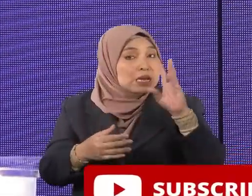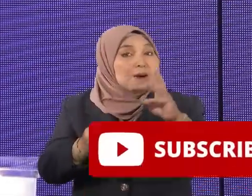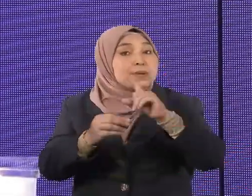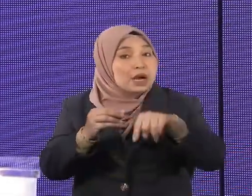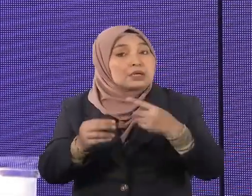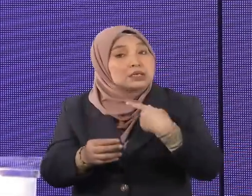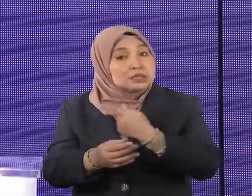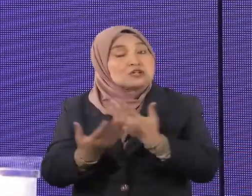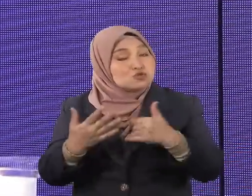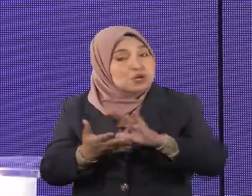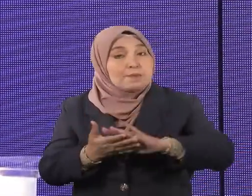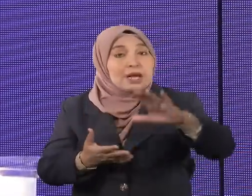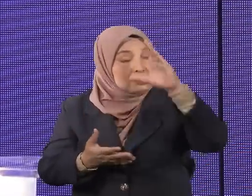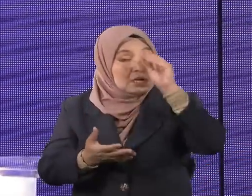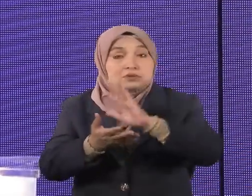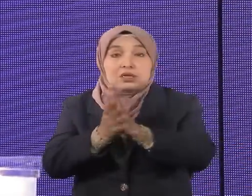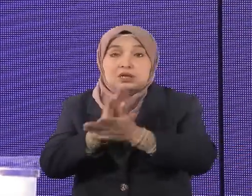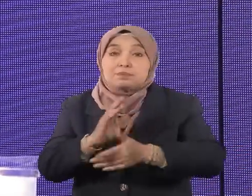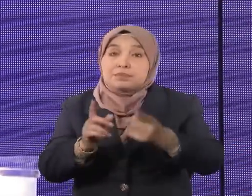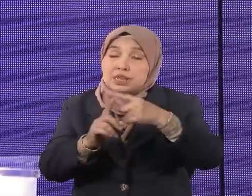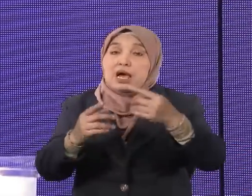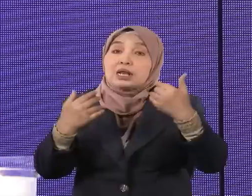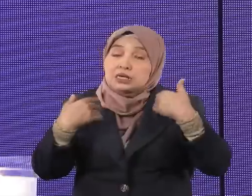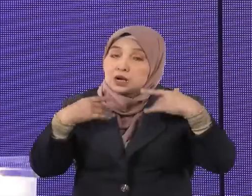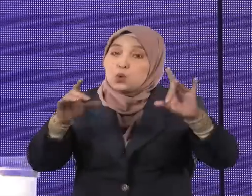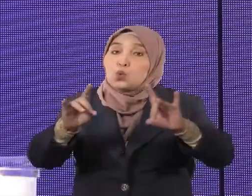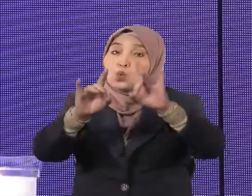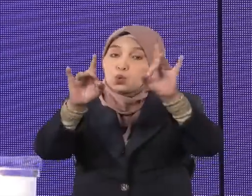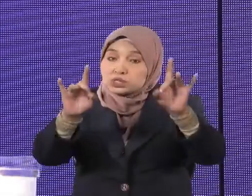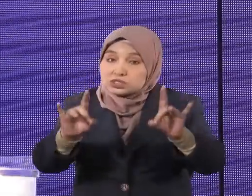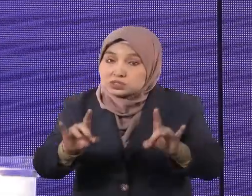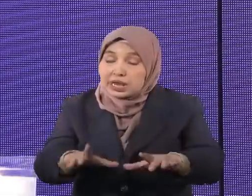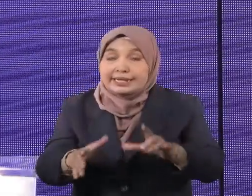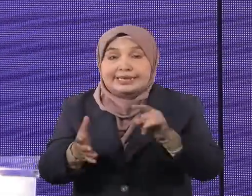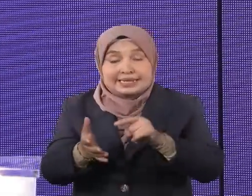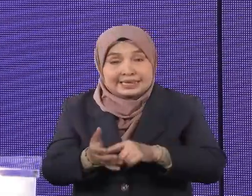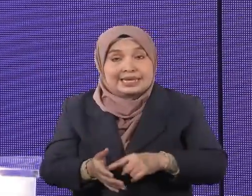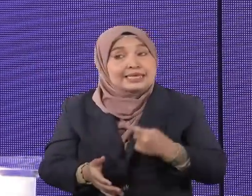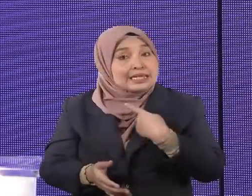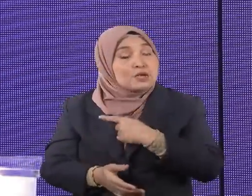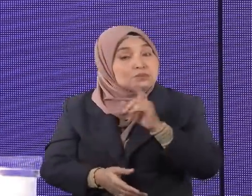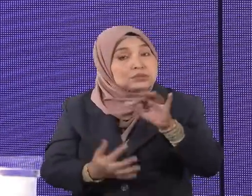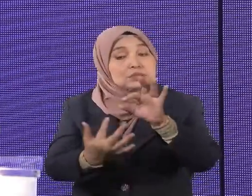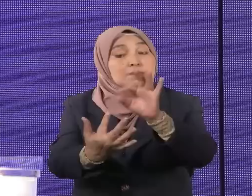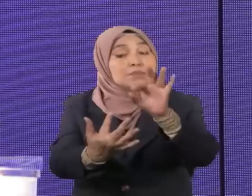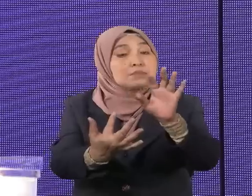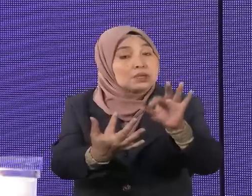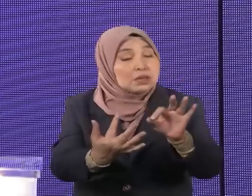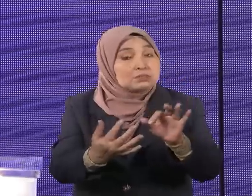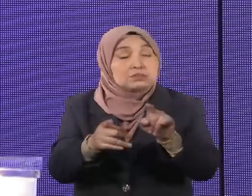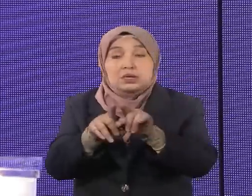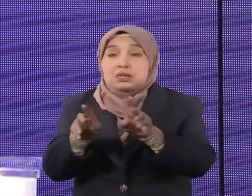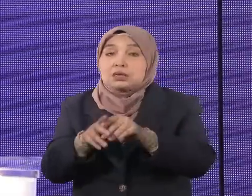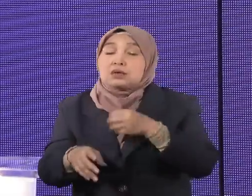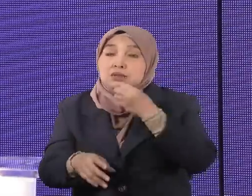pun kita belajar. Jadi bila ada ujian ini, ya ada ujian ini, kita kena pilih seperti mana yang dinyatakan oleh